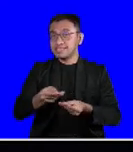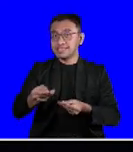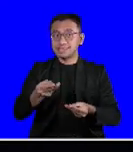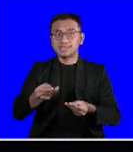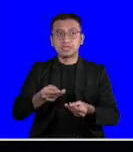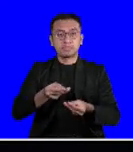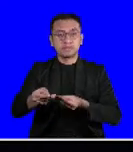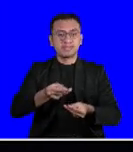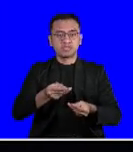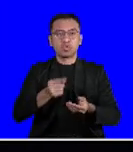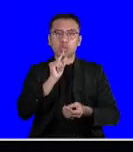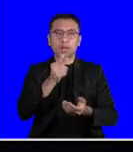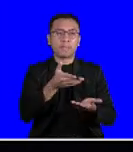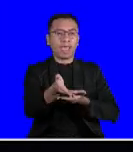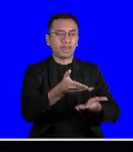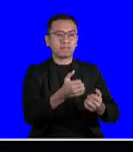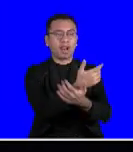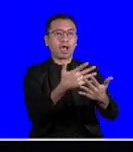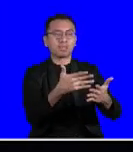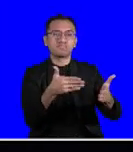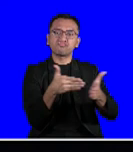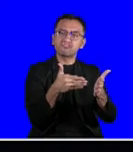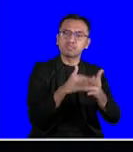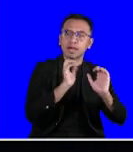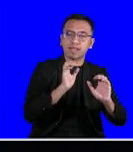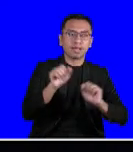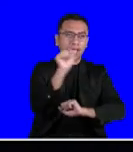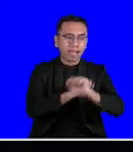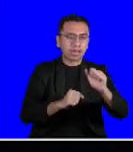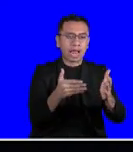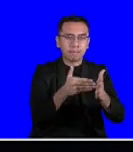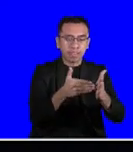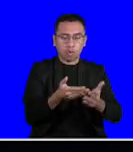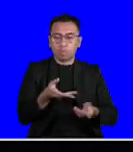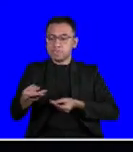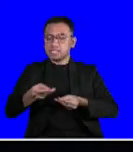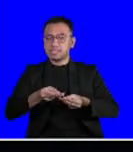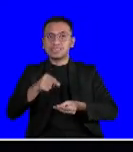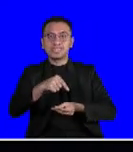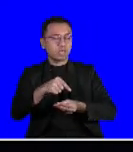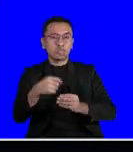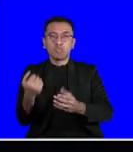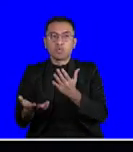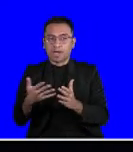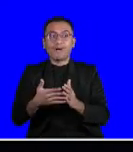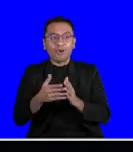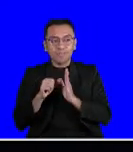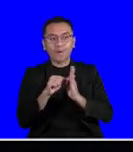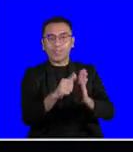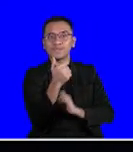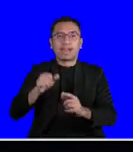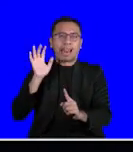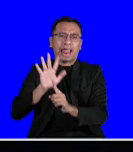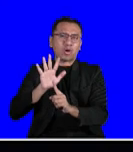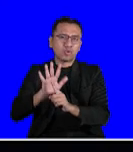berbagai kesulitan masyarakat beraktivitas selama pandemi, ya, itu kemungkinan akan semakin diminati di tahun